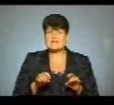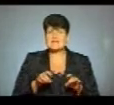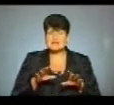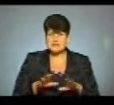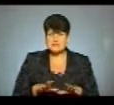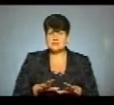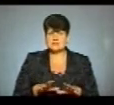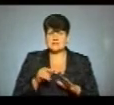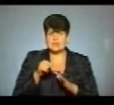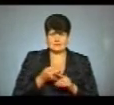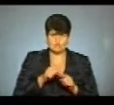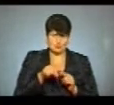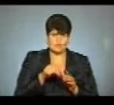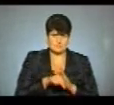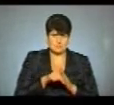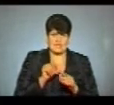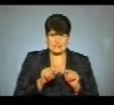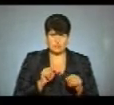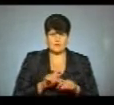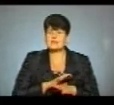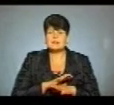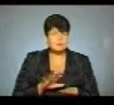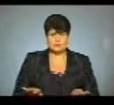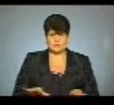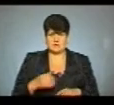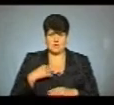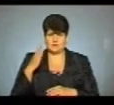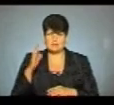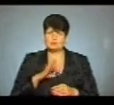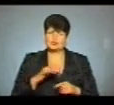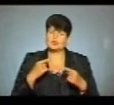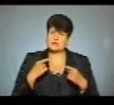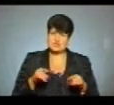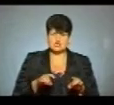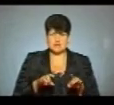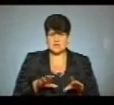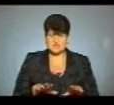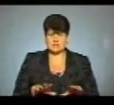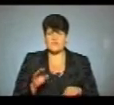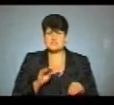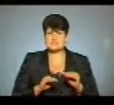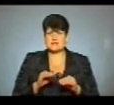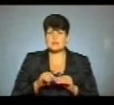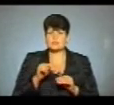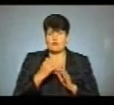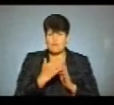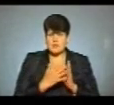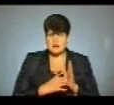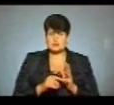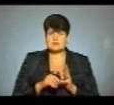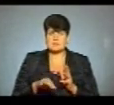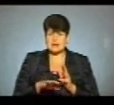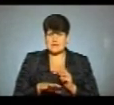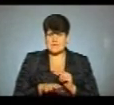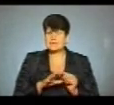такого змісту, яке надруковане, не ставилося на голосування. Там було зовсім інше рішення. В складі того переліку земельних